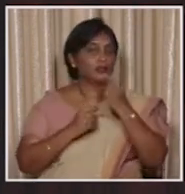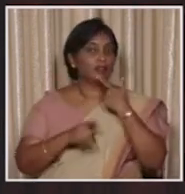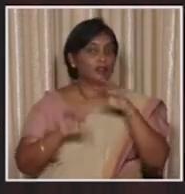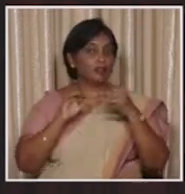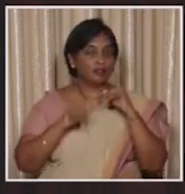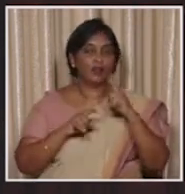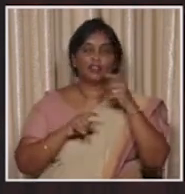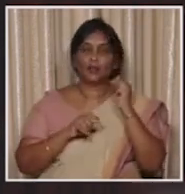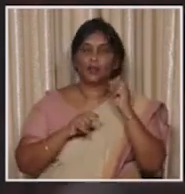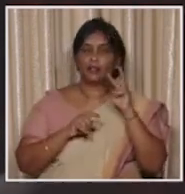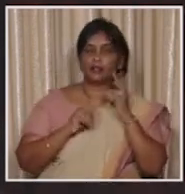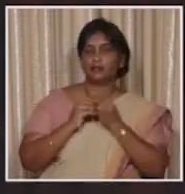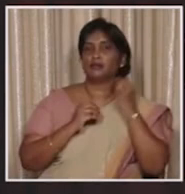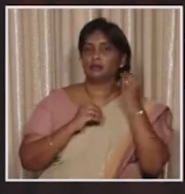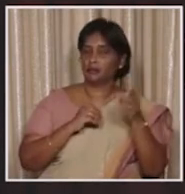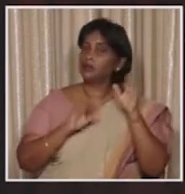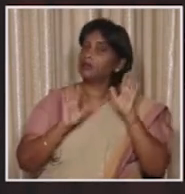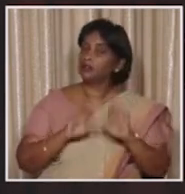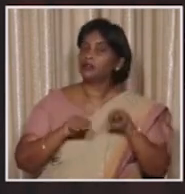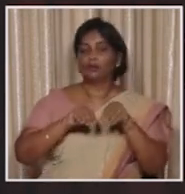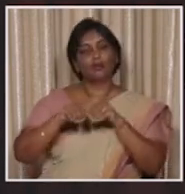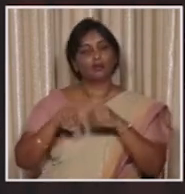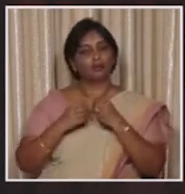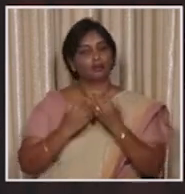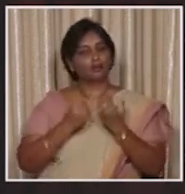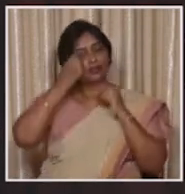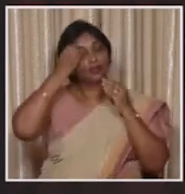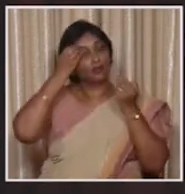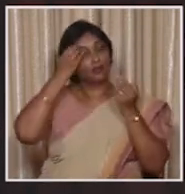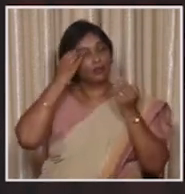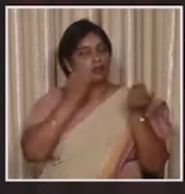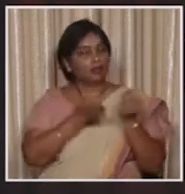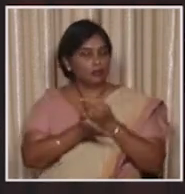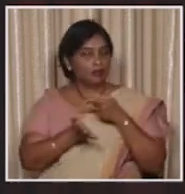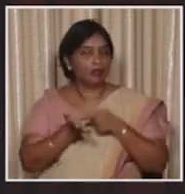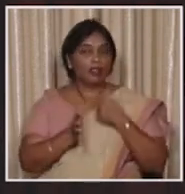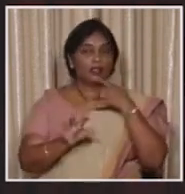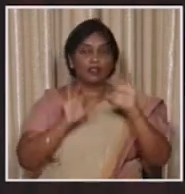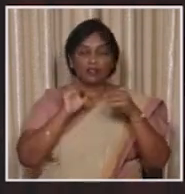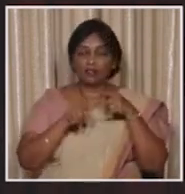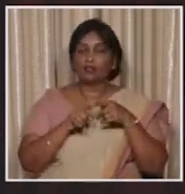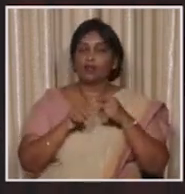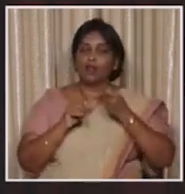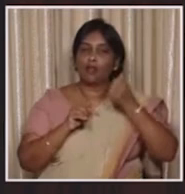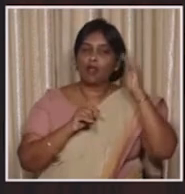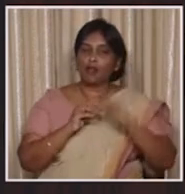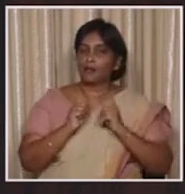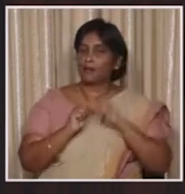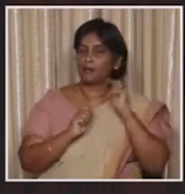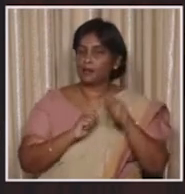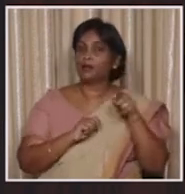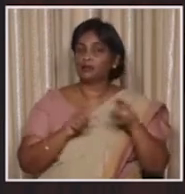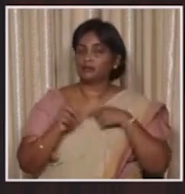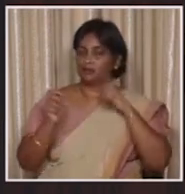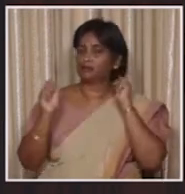கொடுக்குறாங்க. ஆனால் பெருந்தோட்டத்தில் மேலதிகமாக கொடுக்கப்படுற குழந்தைக்கு 50 ரூபா. இந்த நிலைமையை தான் நாங்கள் மாற்றி அமைக்க வேண்டுங்கிறோம். அண்மையிலே எங்களது